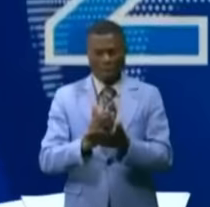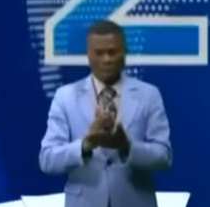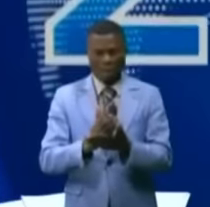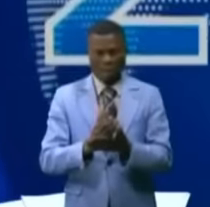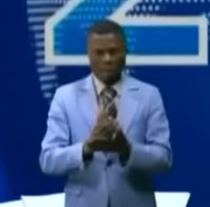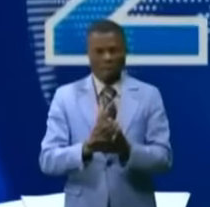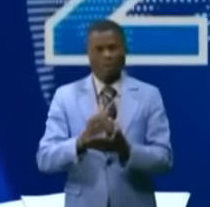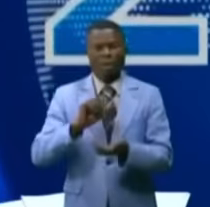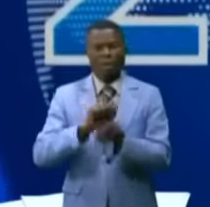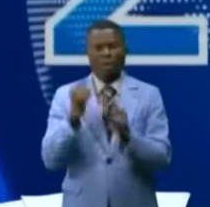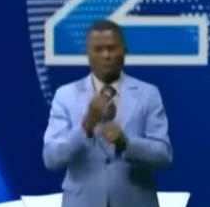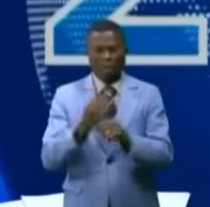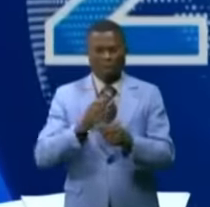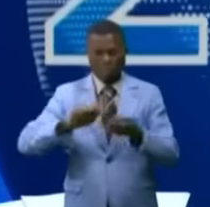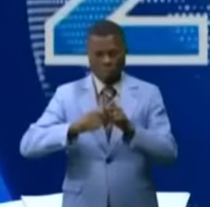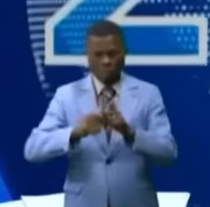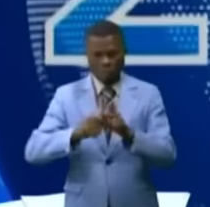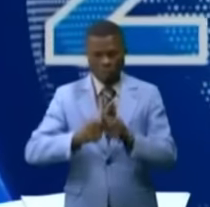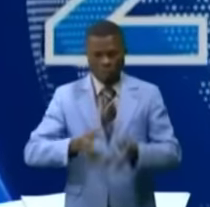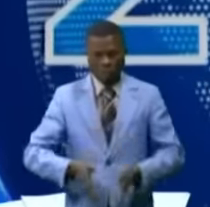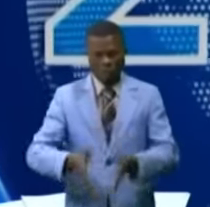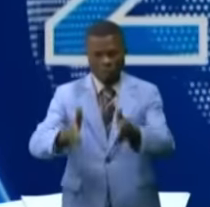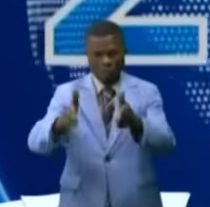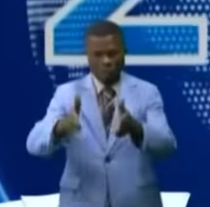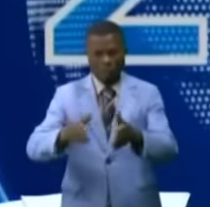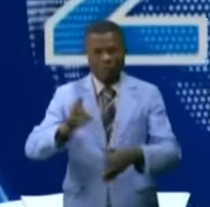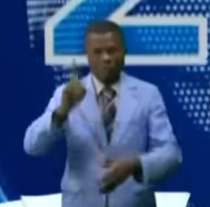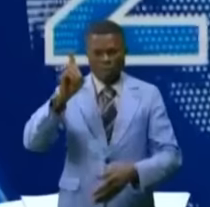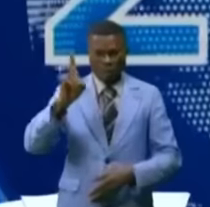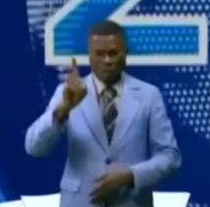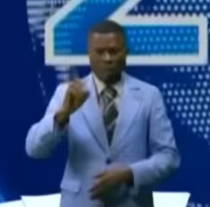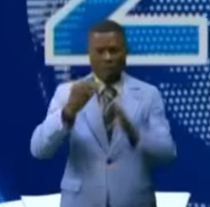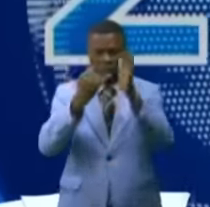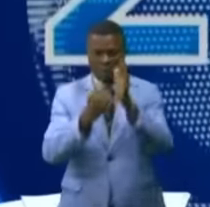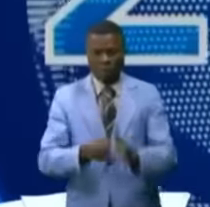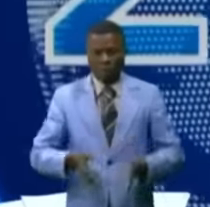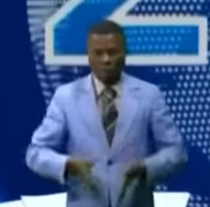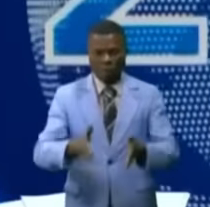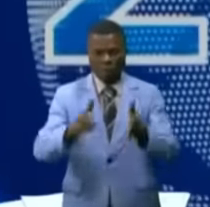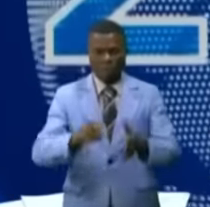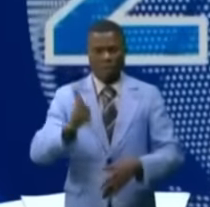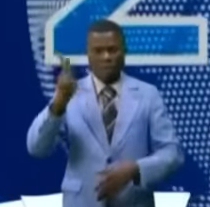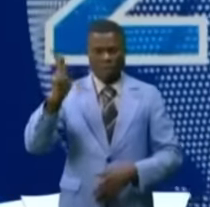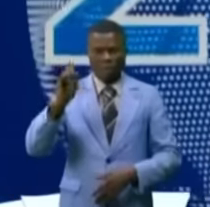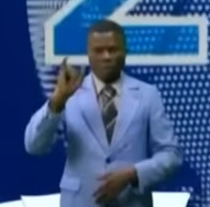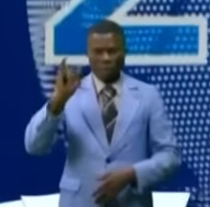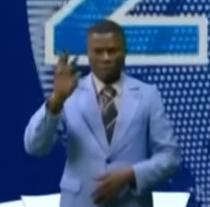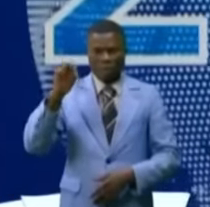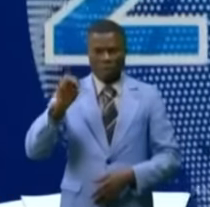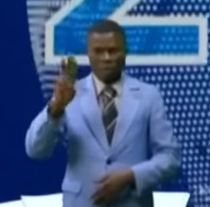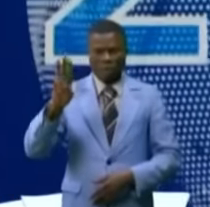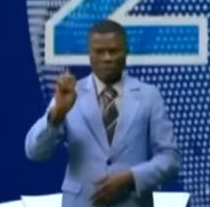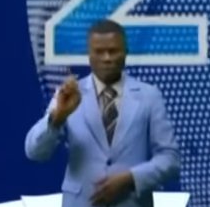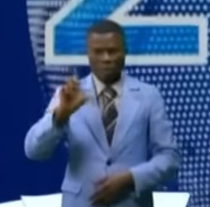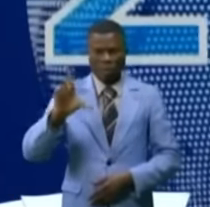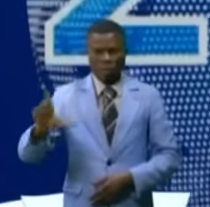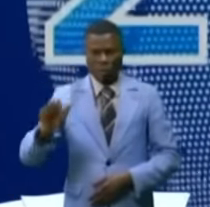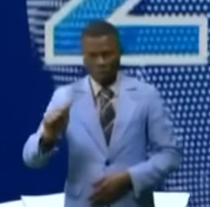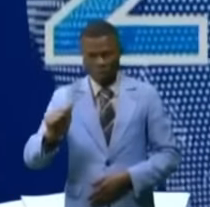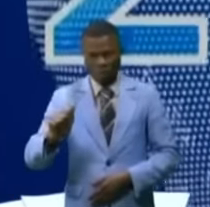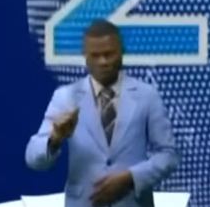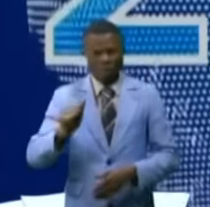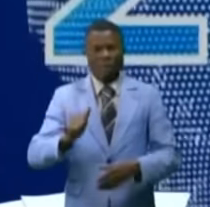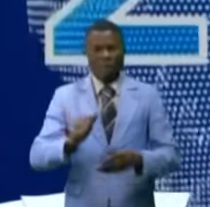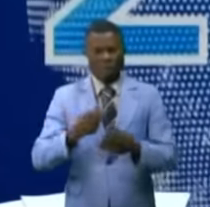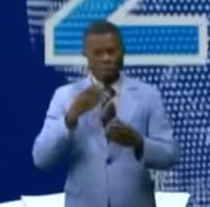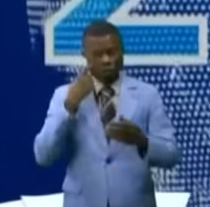de réparation de la fuite sur la DN600 sur la route Kimwenza. Par conséquent, une interruption est